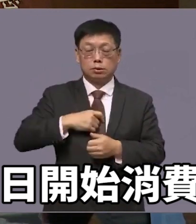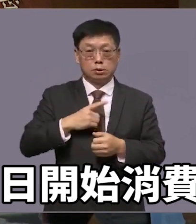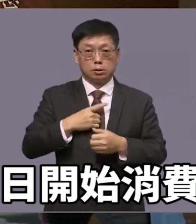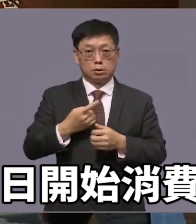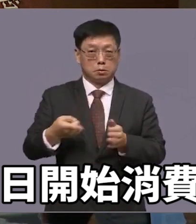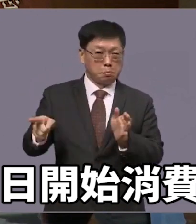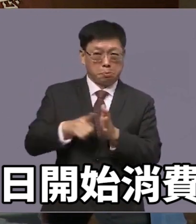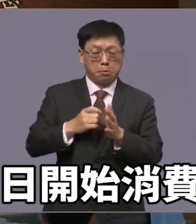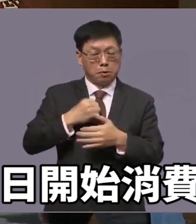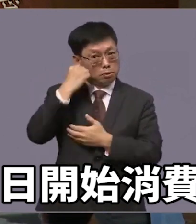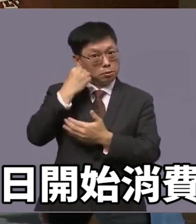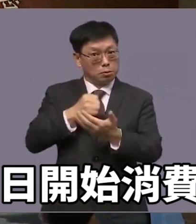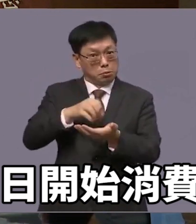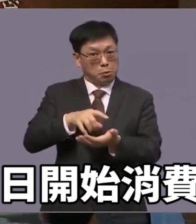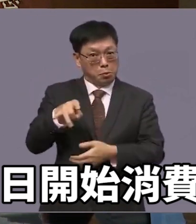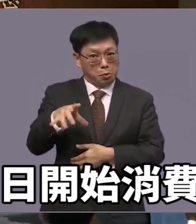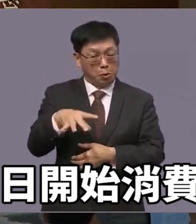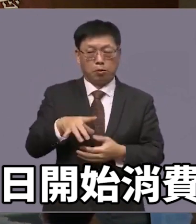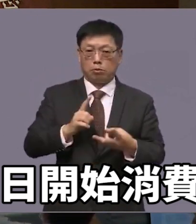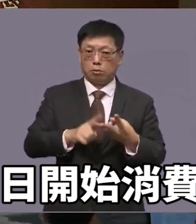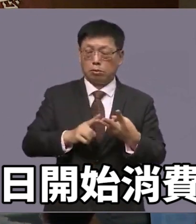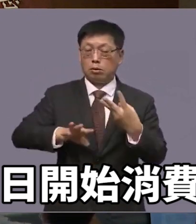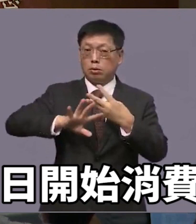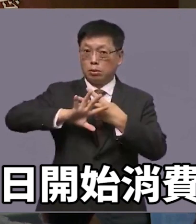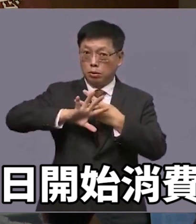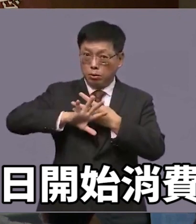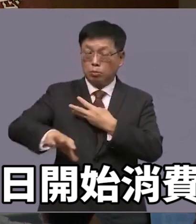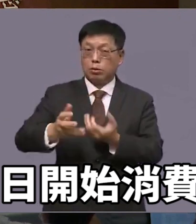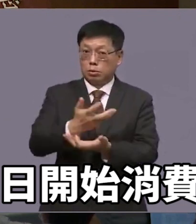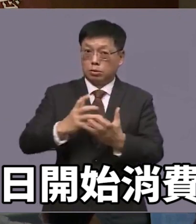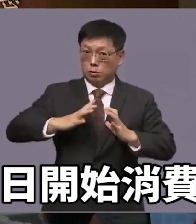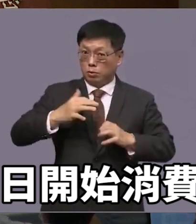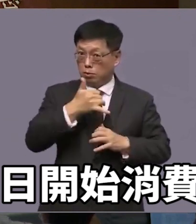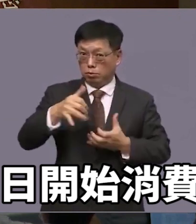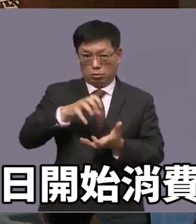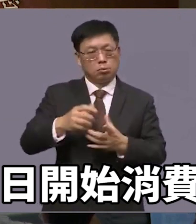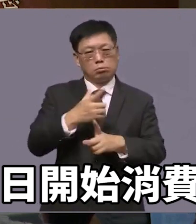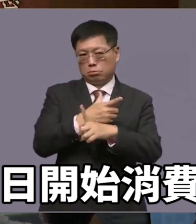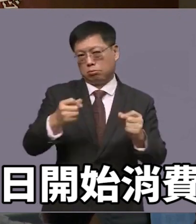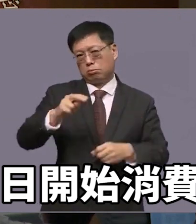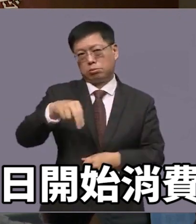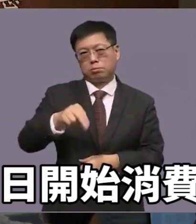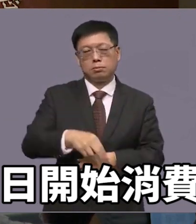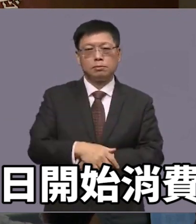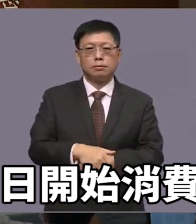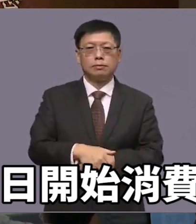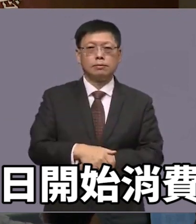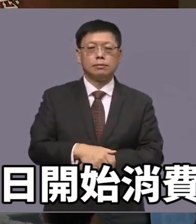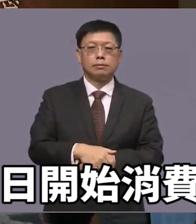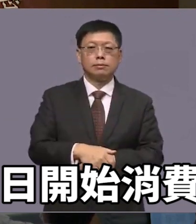证的，持外交官员证的，都可以领取。